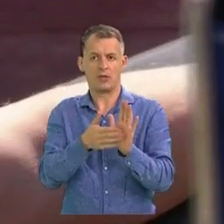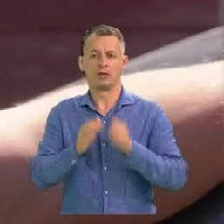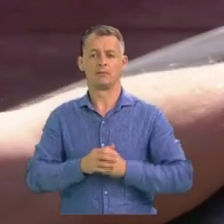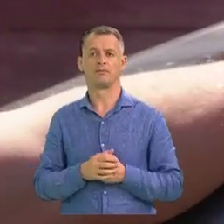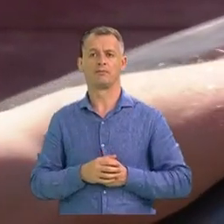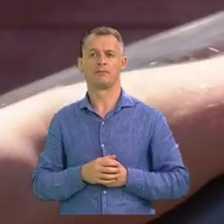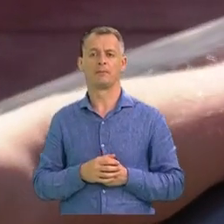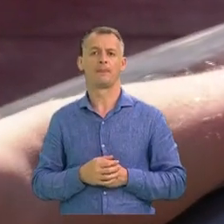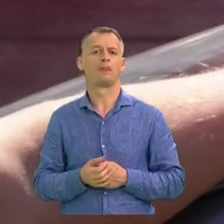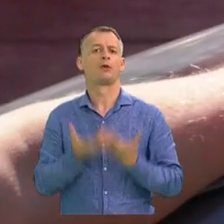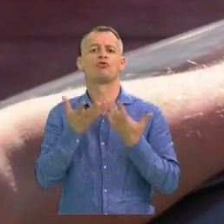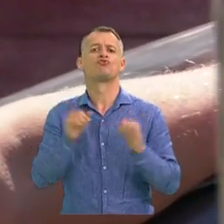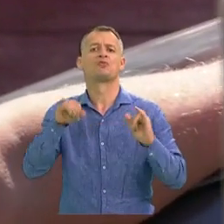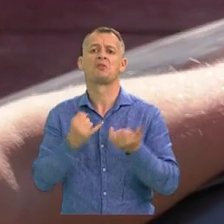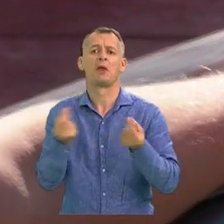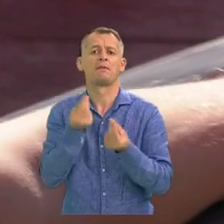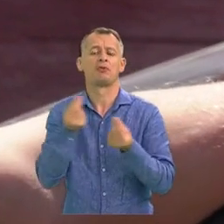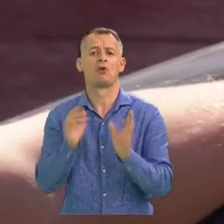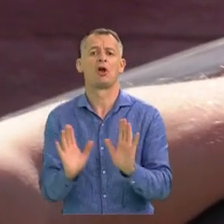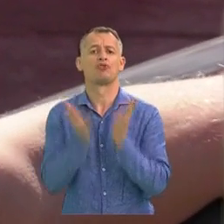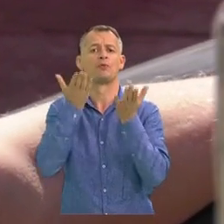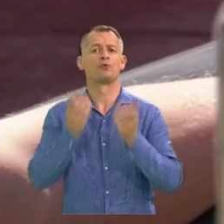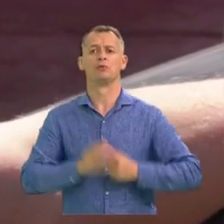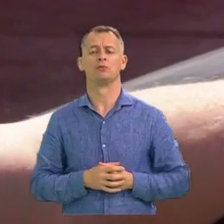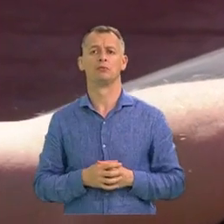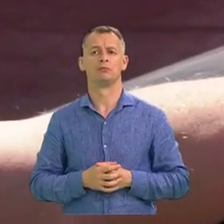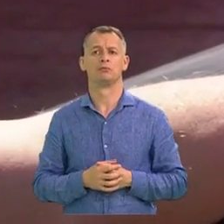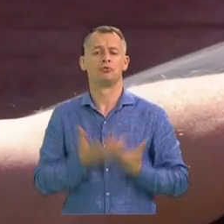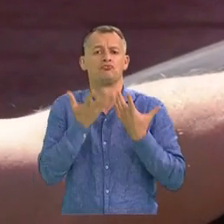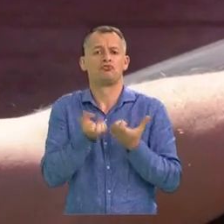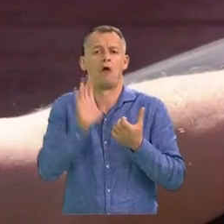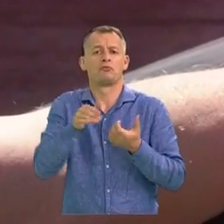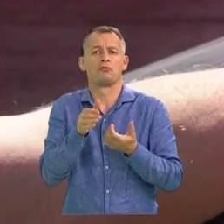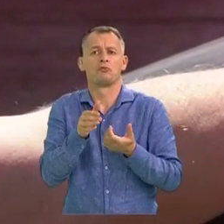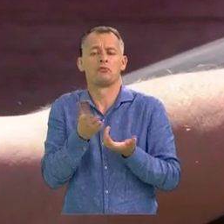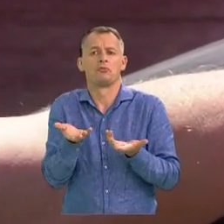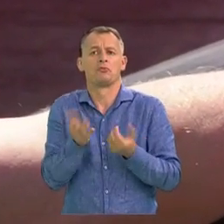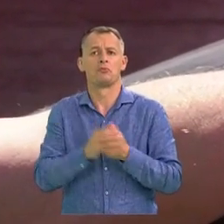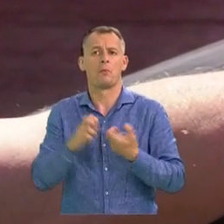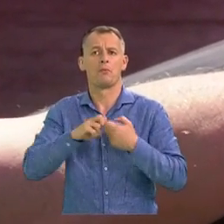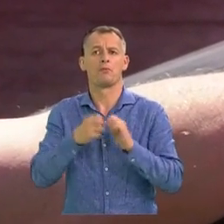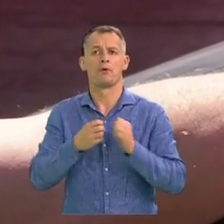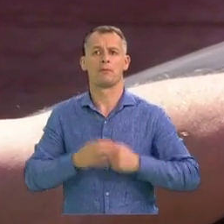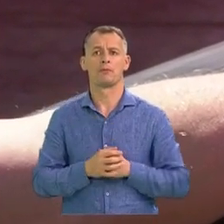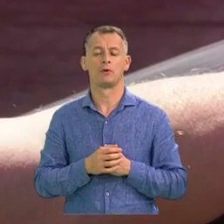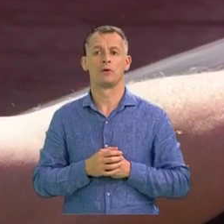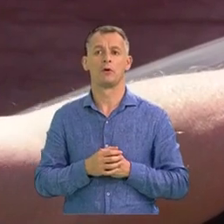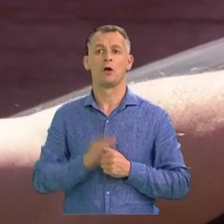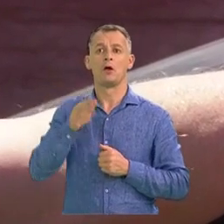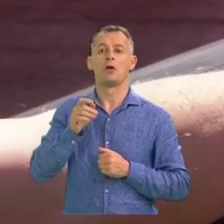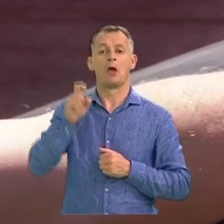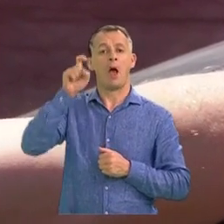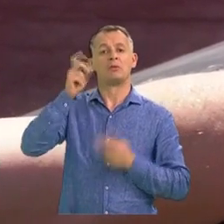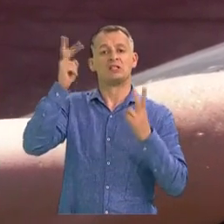nimeni. La ce să se fi întâmplat? De la ce să se fi luat? Nu am avut de împărțit. Am înțeles că cu astea, cu legumele